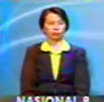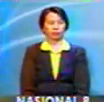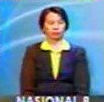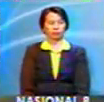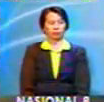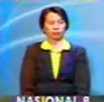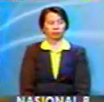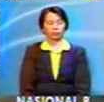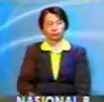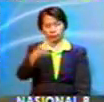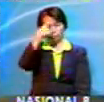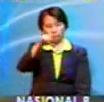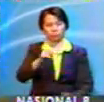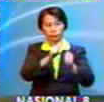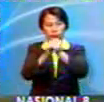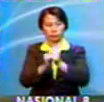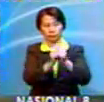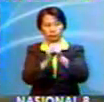Satu lot ya, untuk bersama pelanggan.